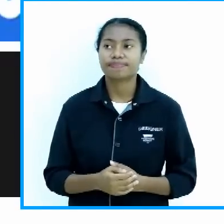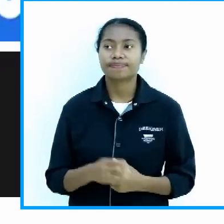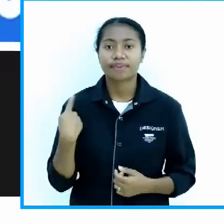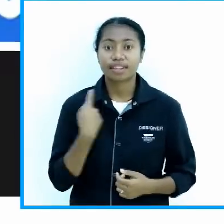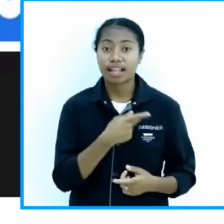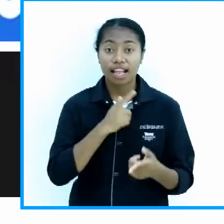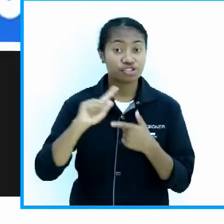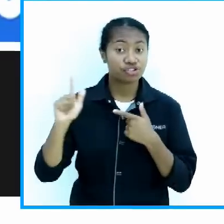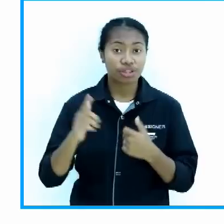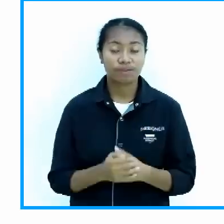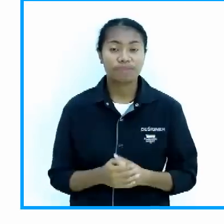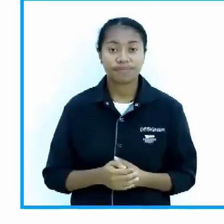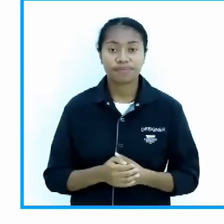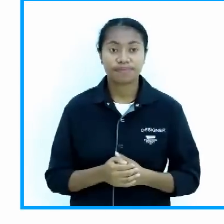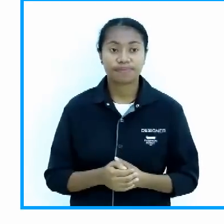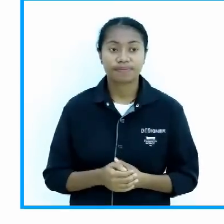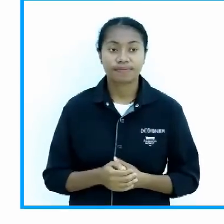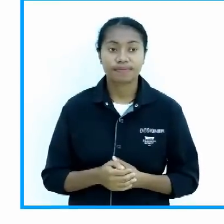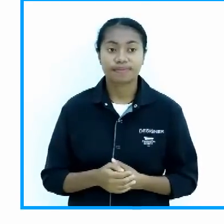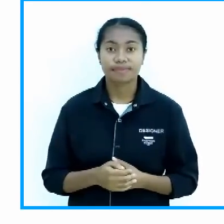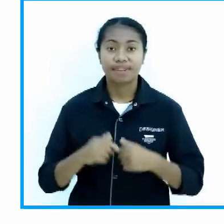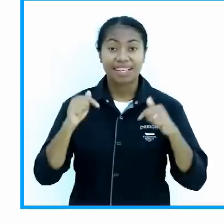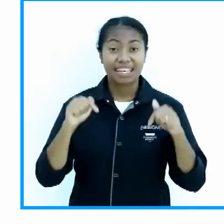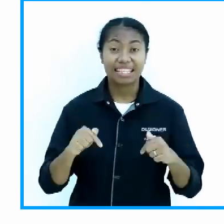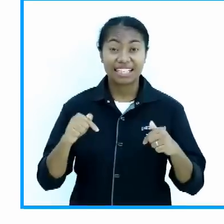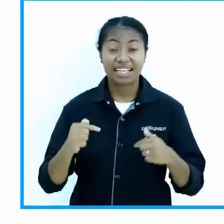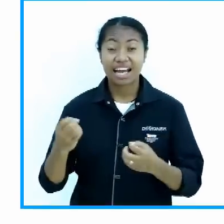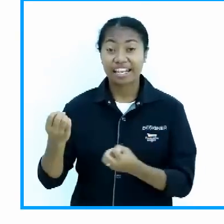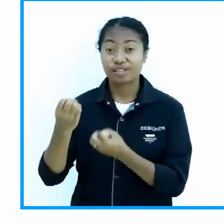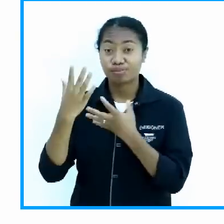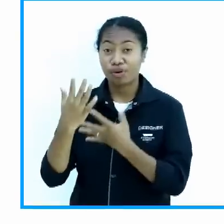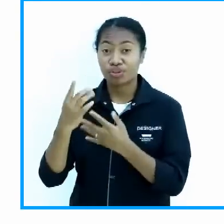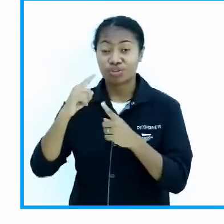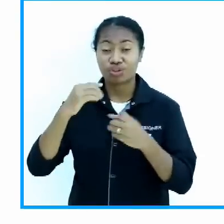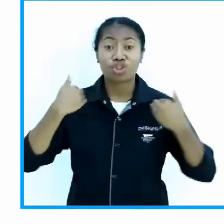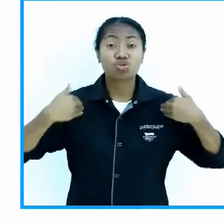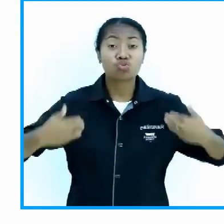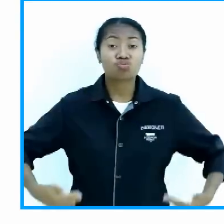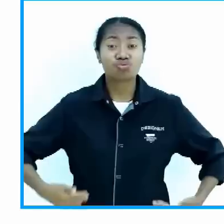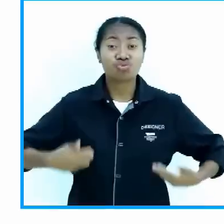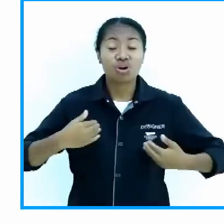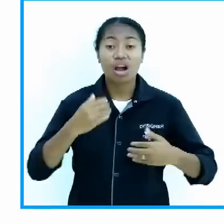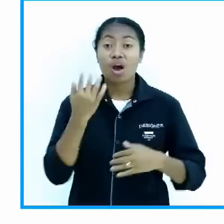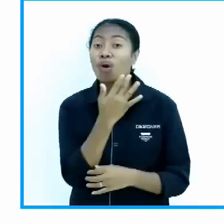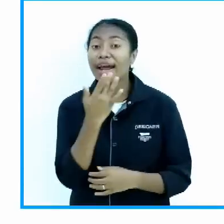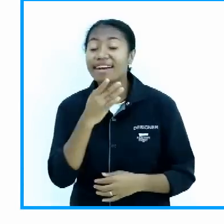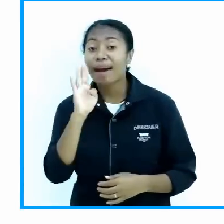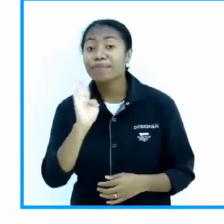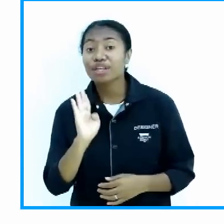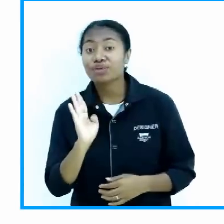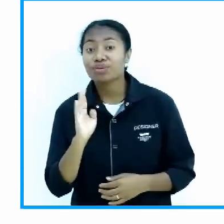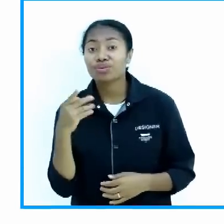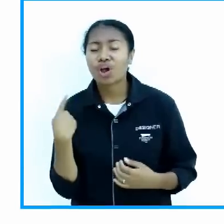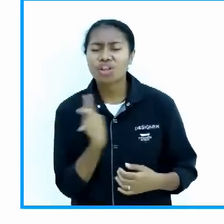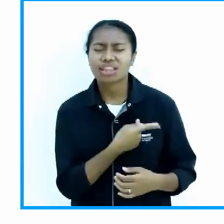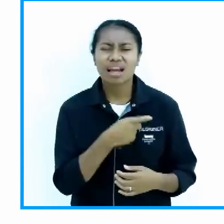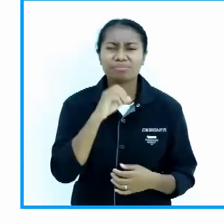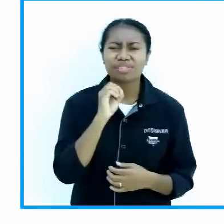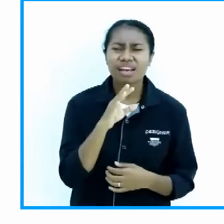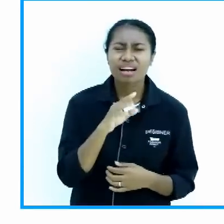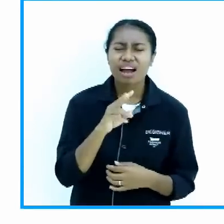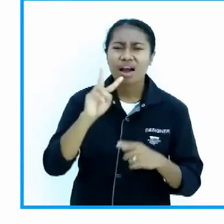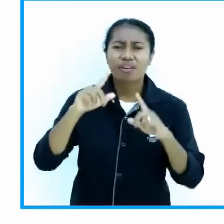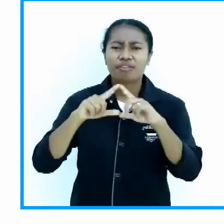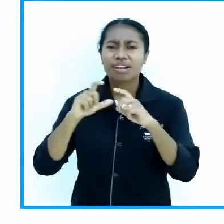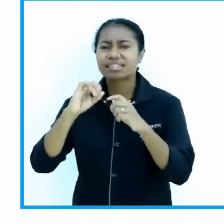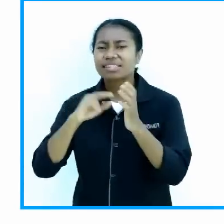Ya, lagi. Nah, ini respon imun tubuh. Yang warna biru itu, jadi kalau kita bicara vaksin, ada 3 sel